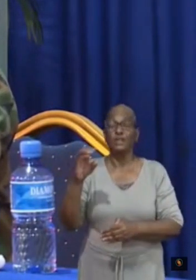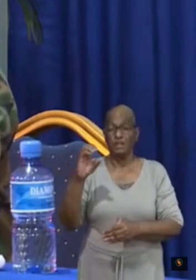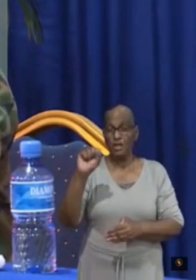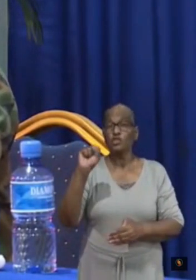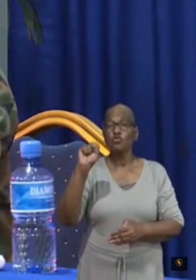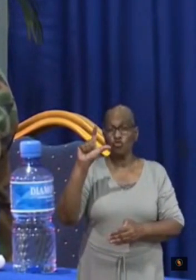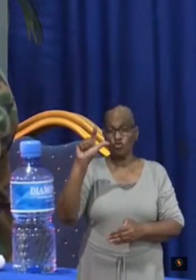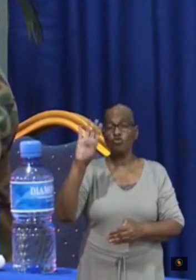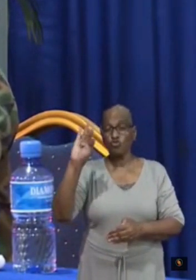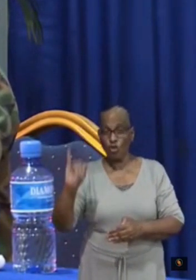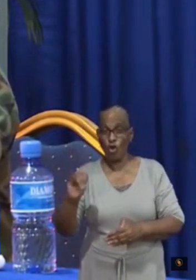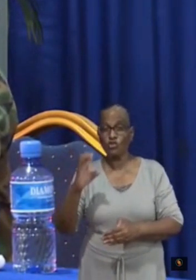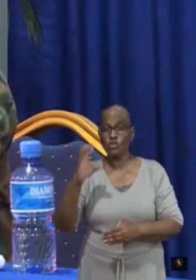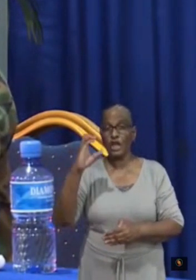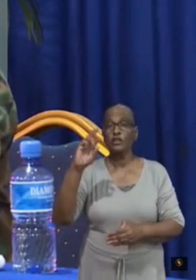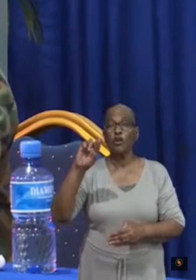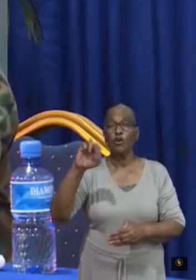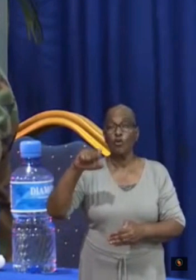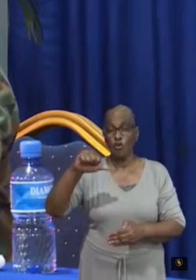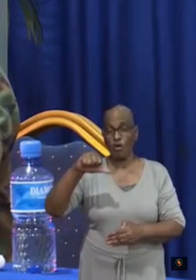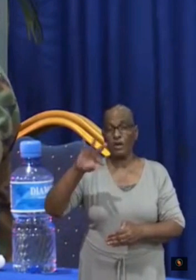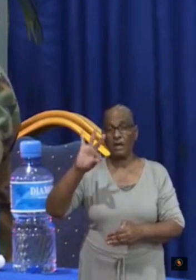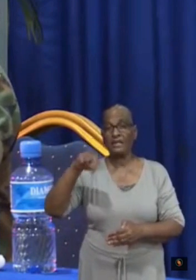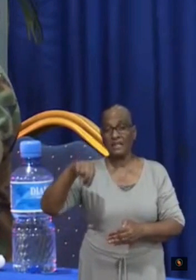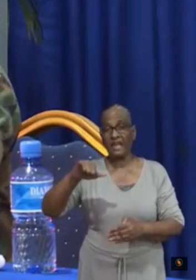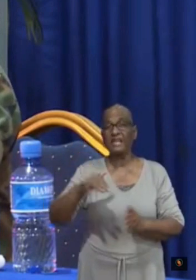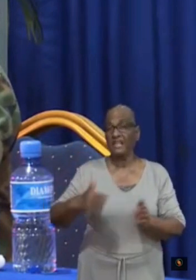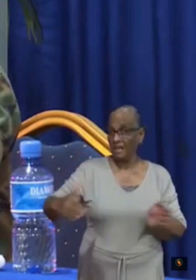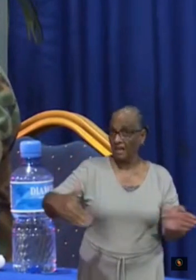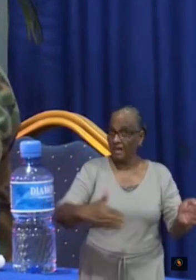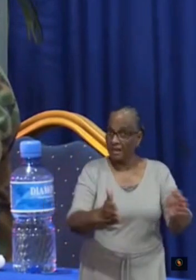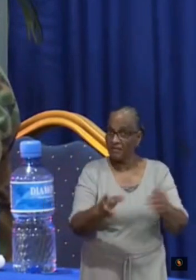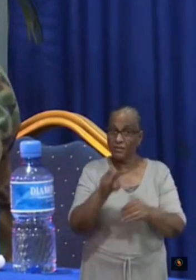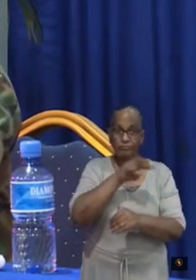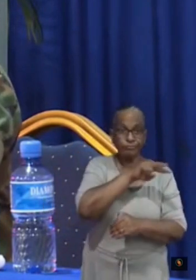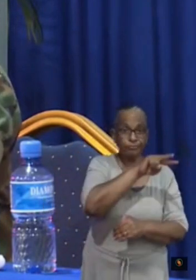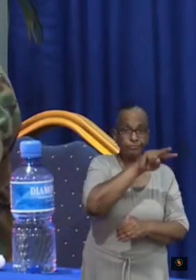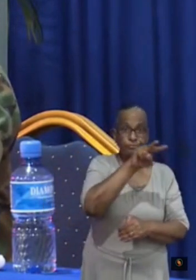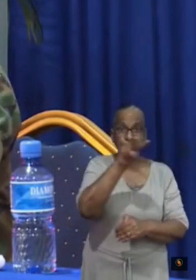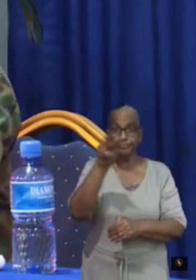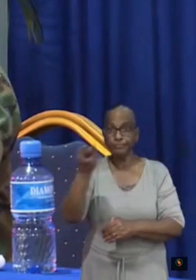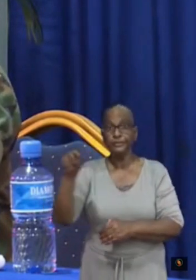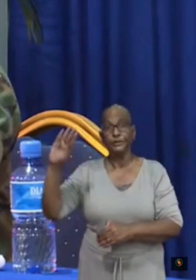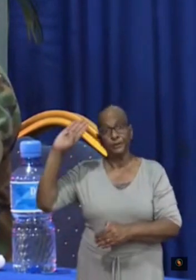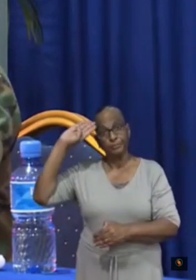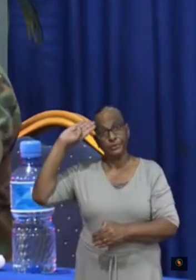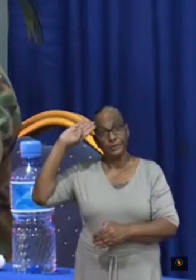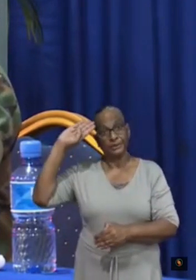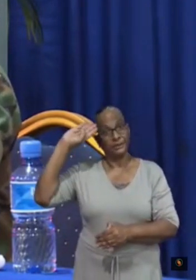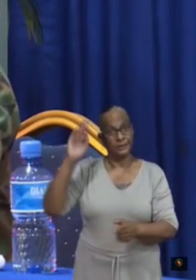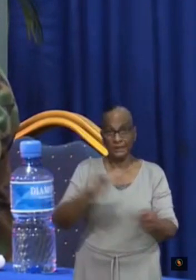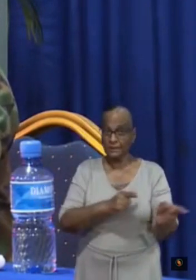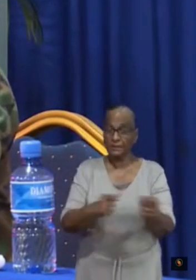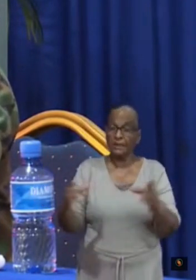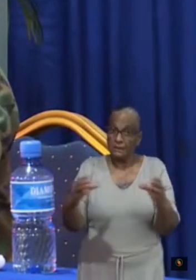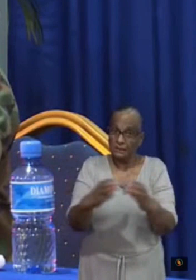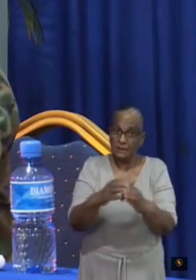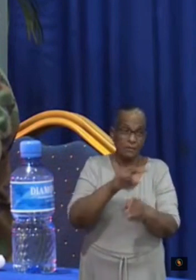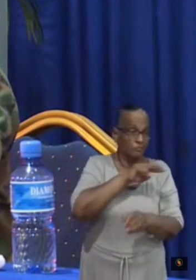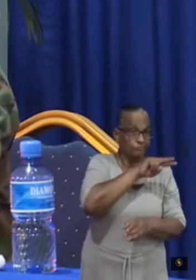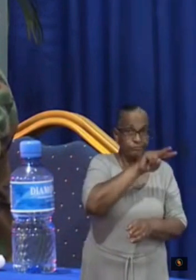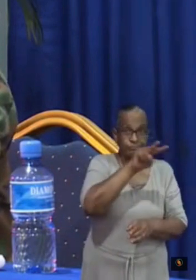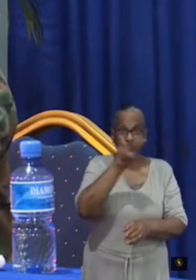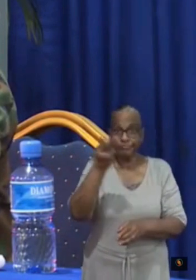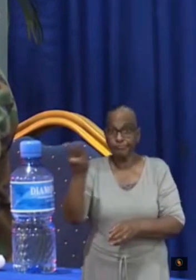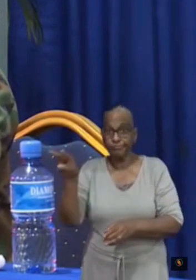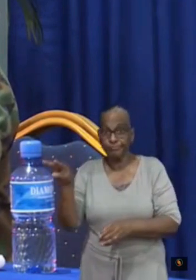en de Quarantaine-rivier worden er patrouilles uitgevoerd door het Nationaal Leger en het Korps Politie Suriname. De